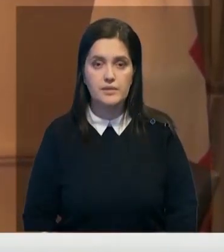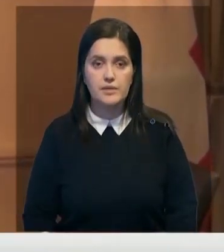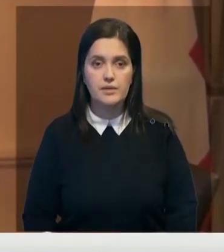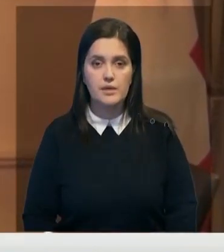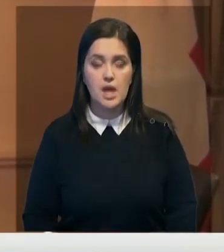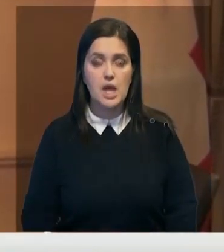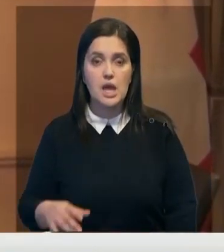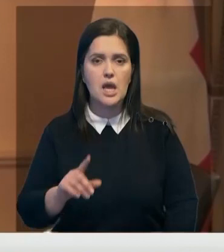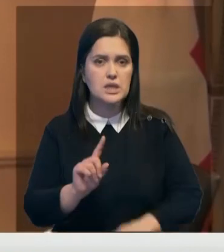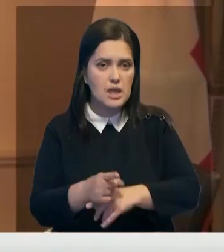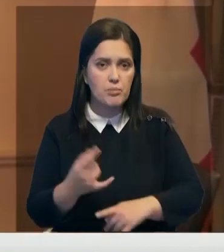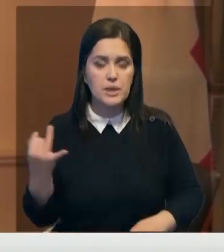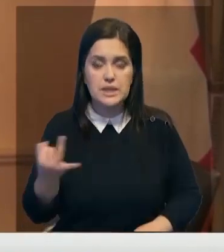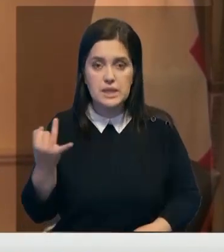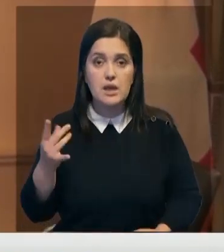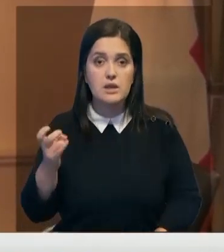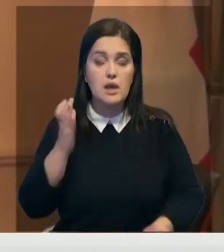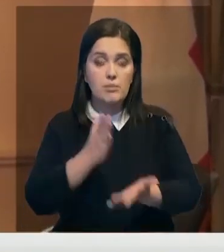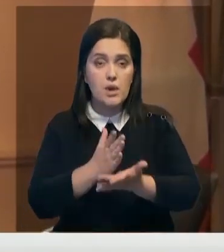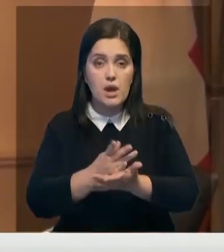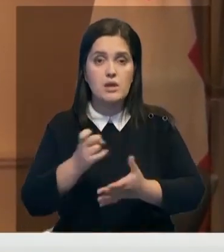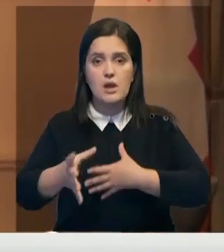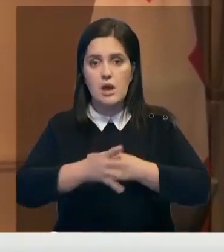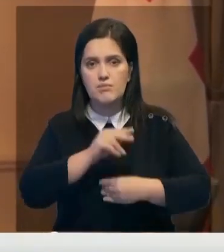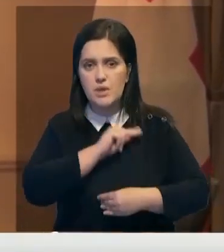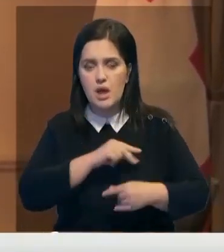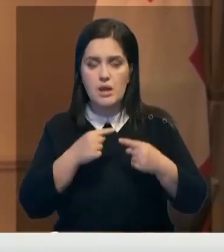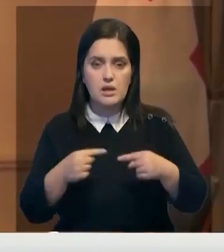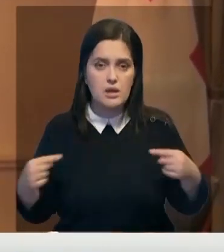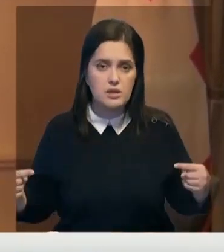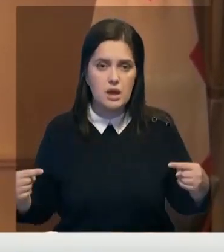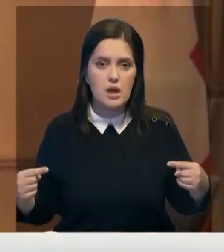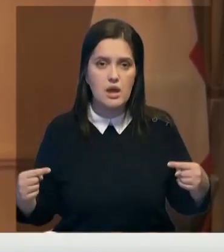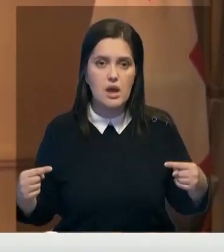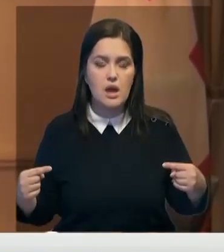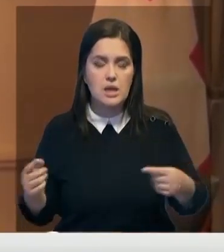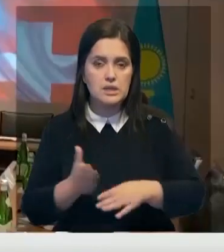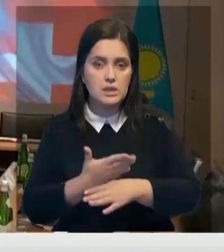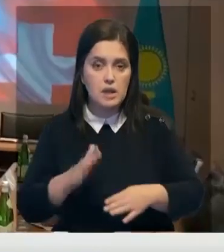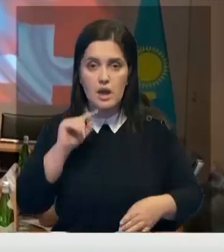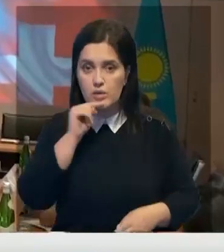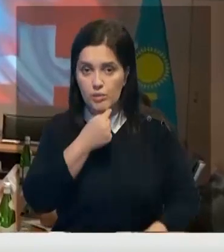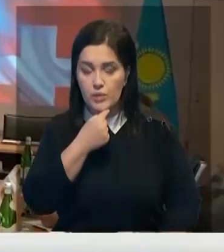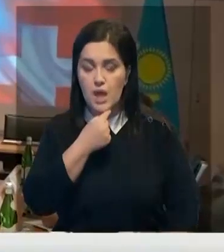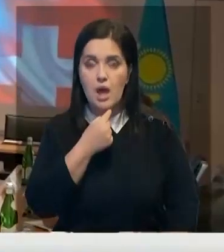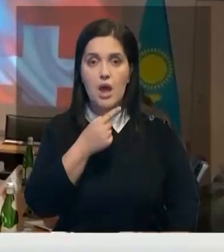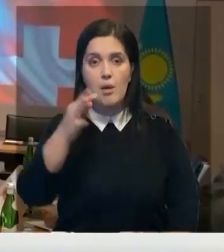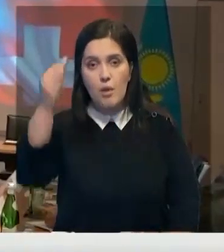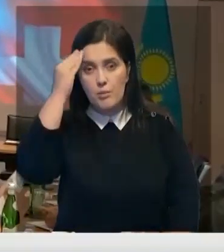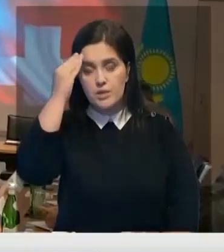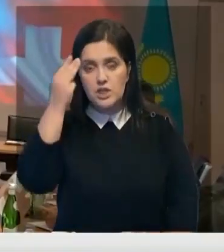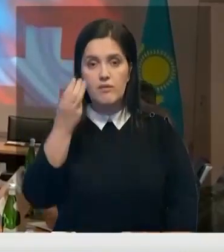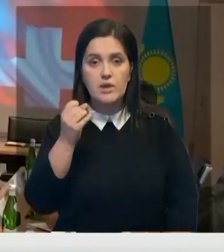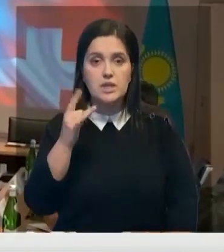Самое интересное, что они направлены на сотрудничество в самых различных секторах экономики. По мнению швейцарцев, сфер